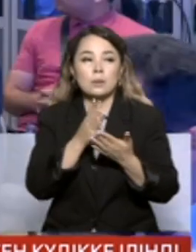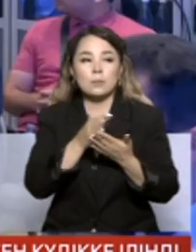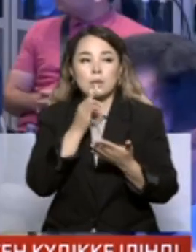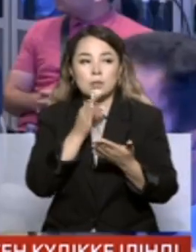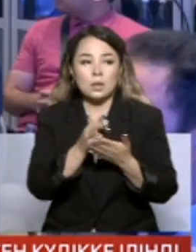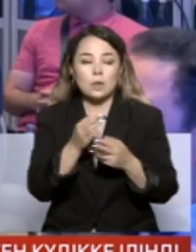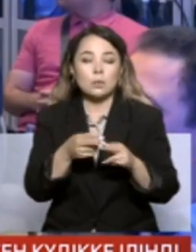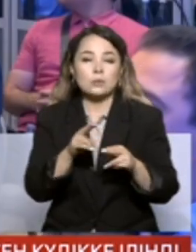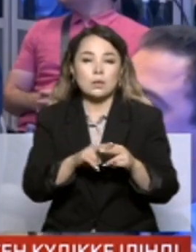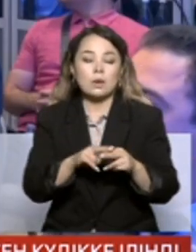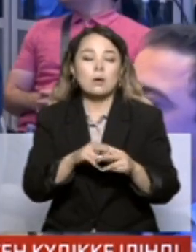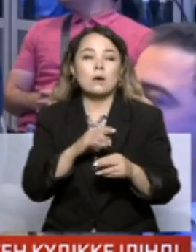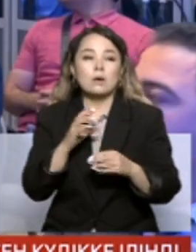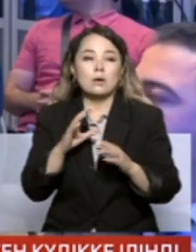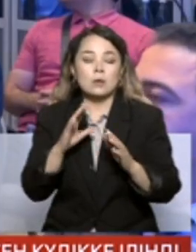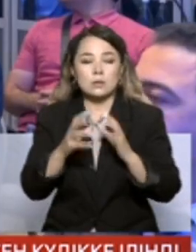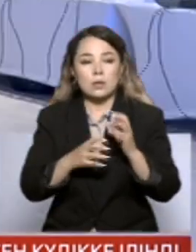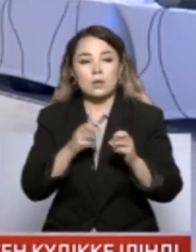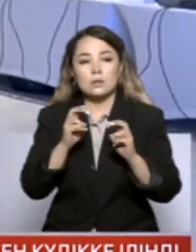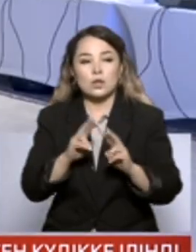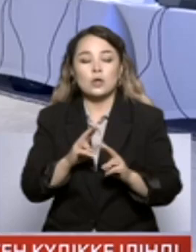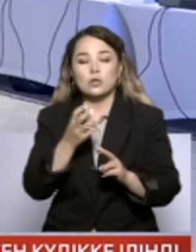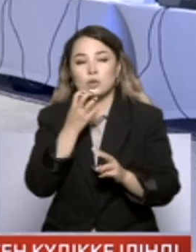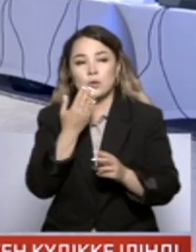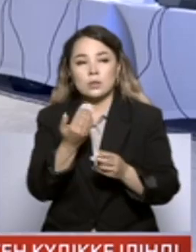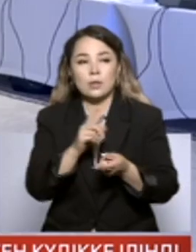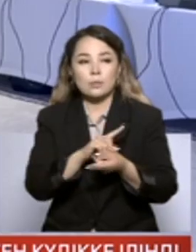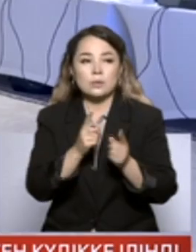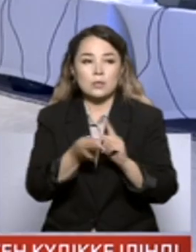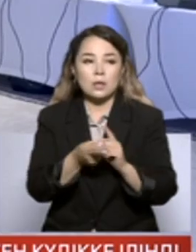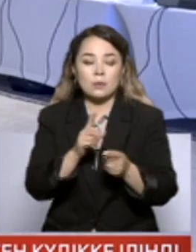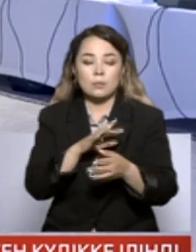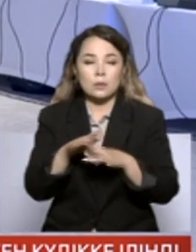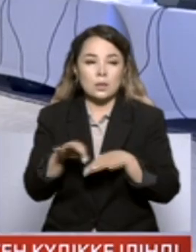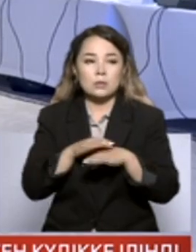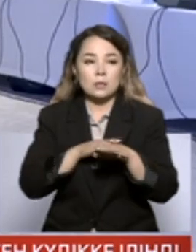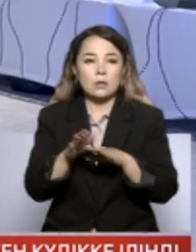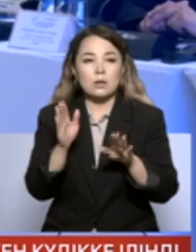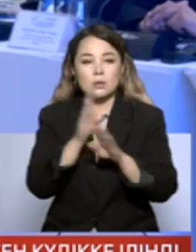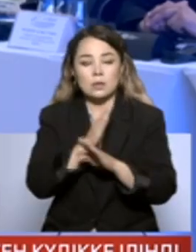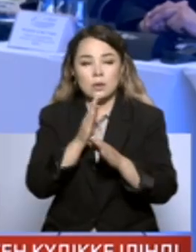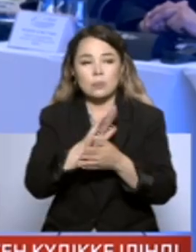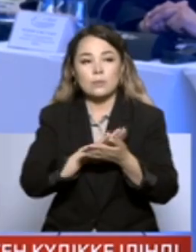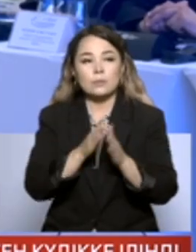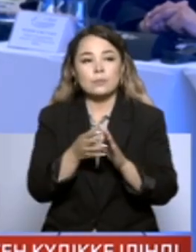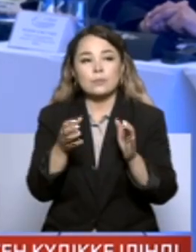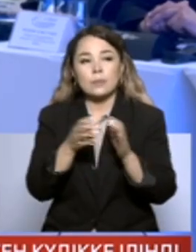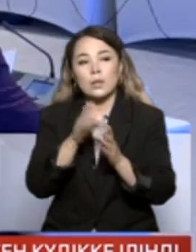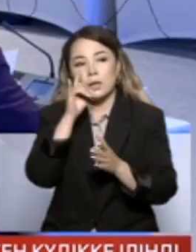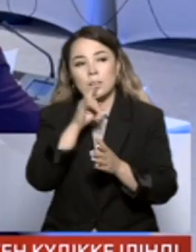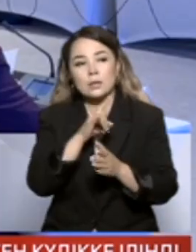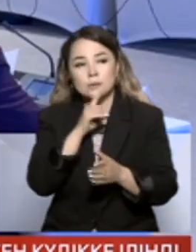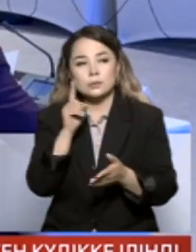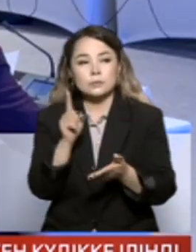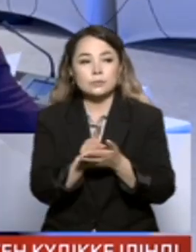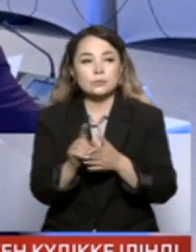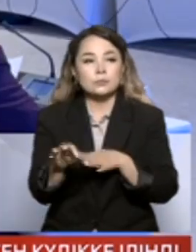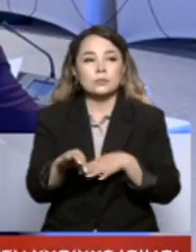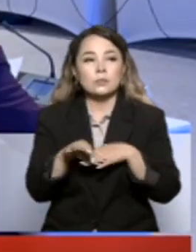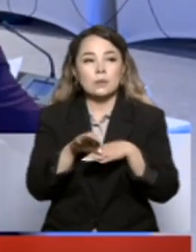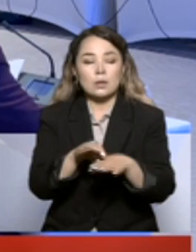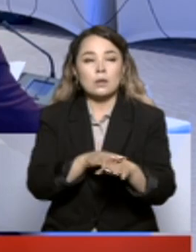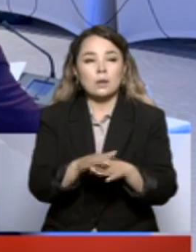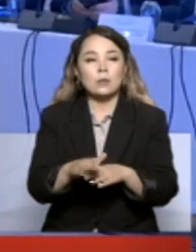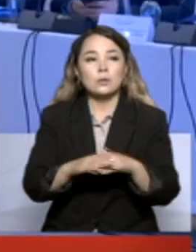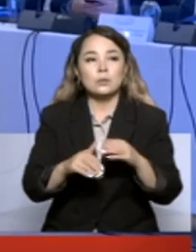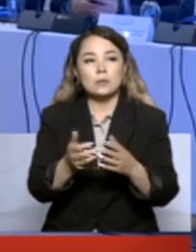бар. Соның бірі ғаламдық жылыну процесс. Салдарынан экологиялық күрделі жағдай қалыптасты. Қазақстан бұл тұрғыда тиісті шараларды дергезінде